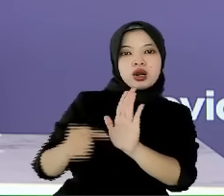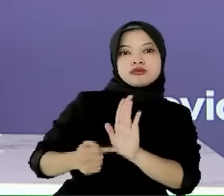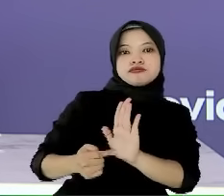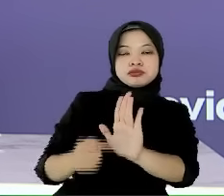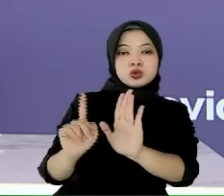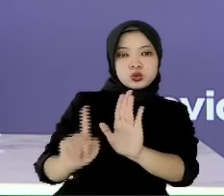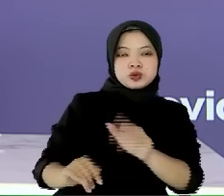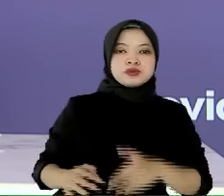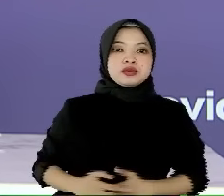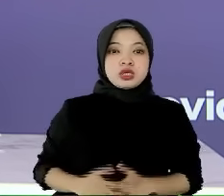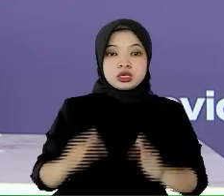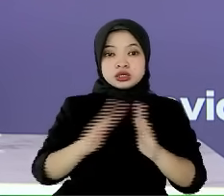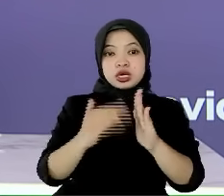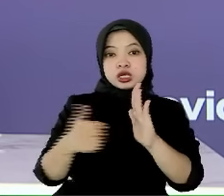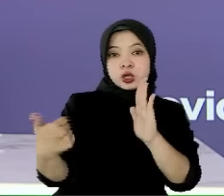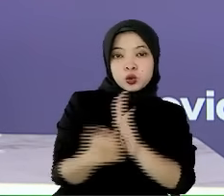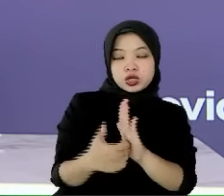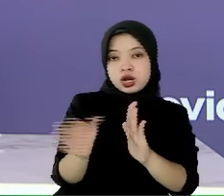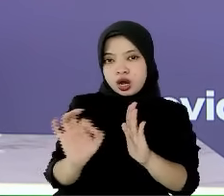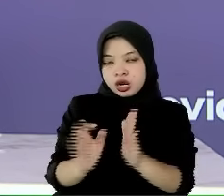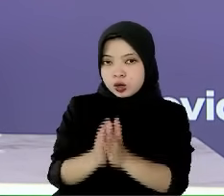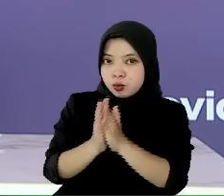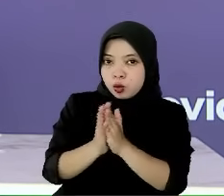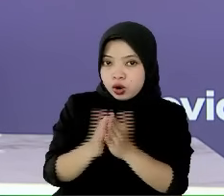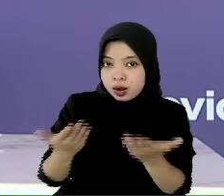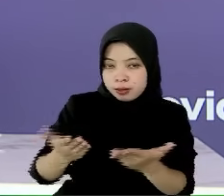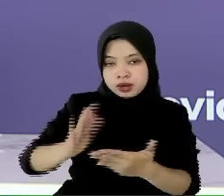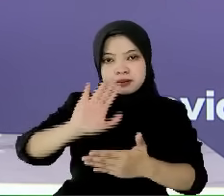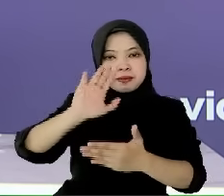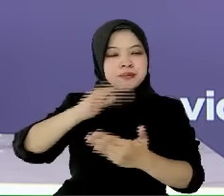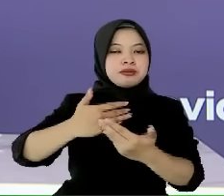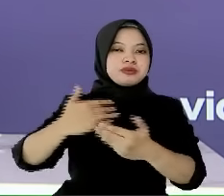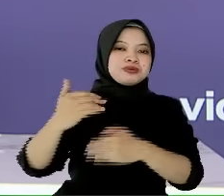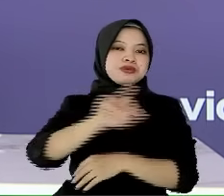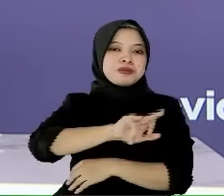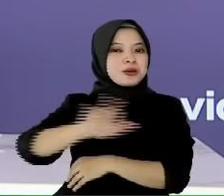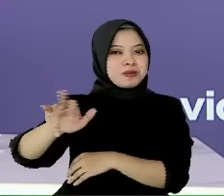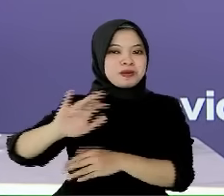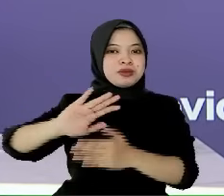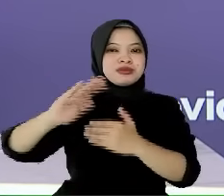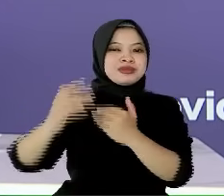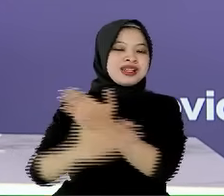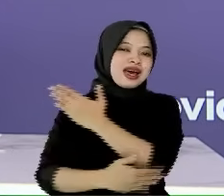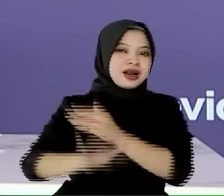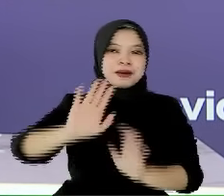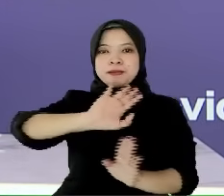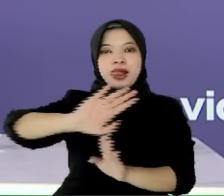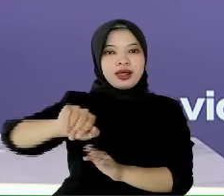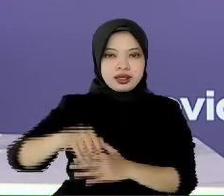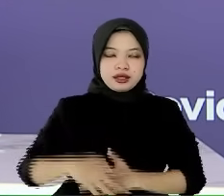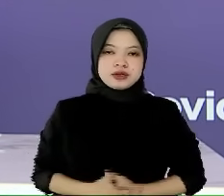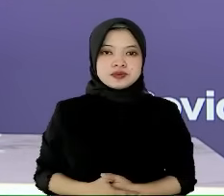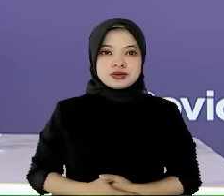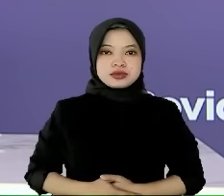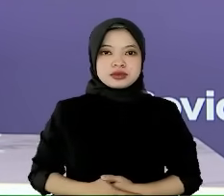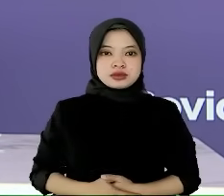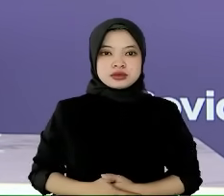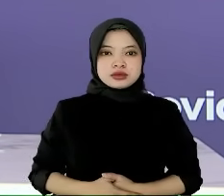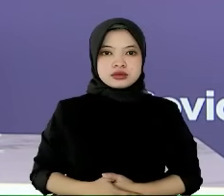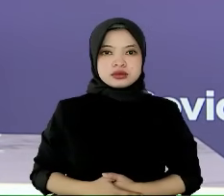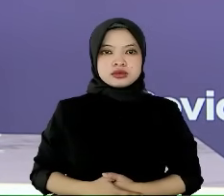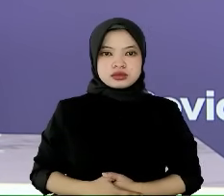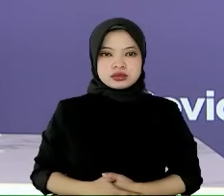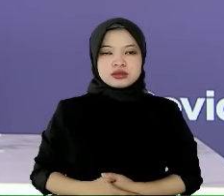Apabila tidak memenuhi persyaratan, akan diminta untuk pulang ke negara asalnya. Satuan tugas yang berada di